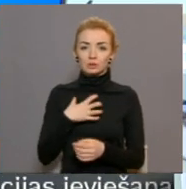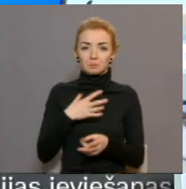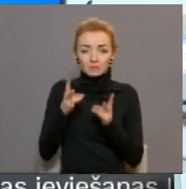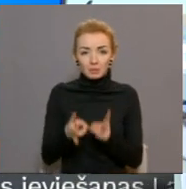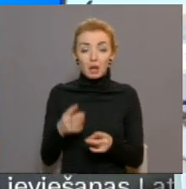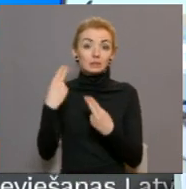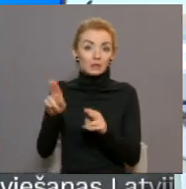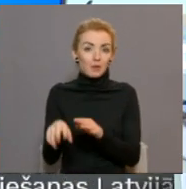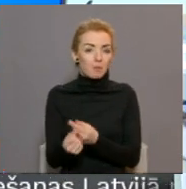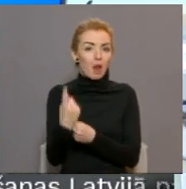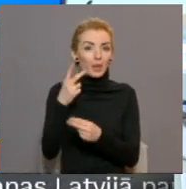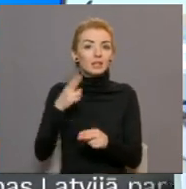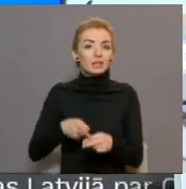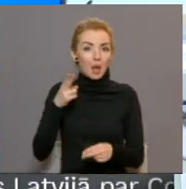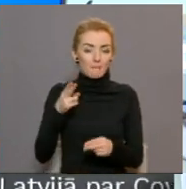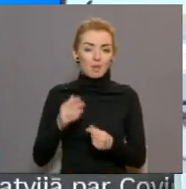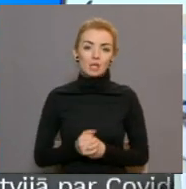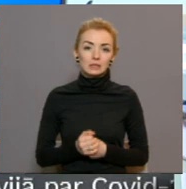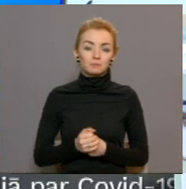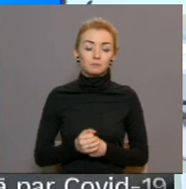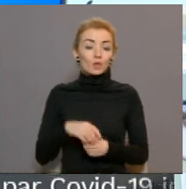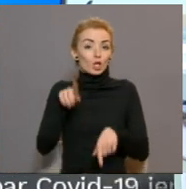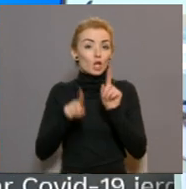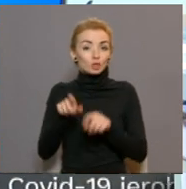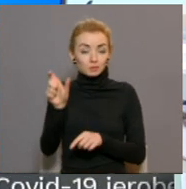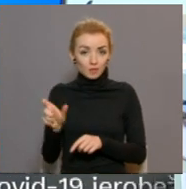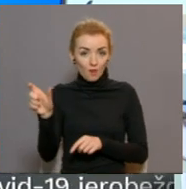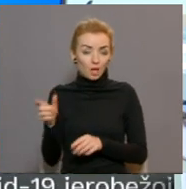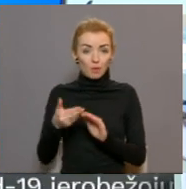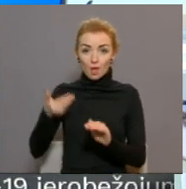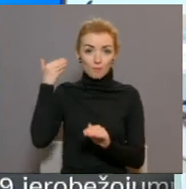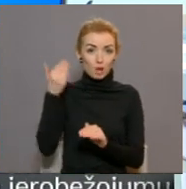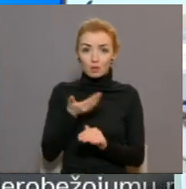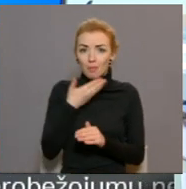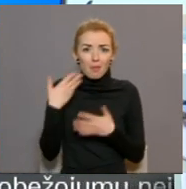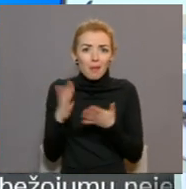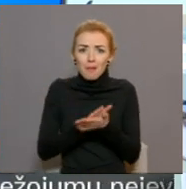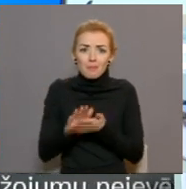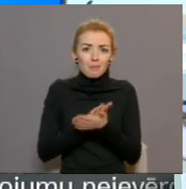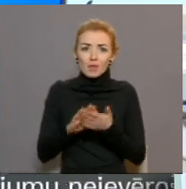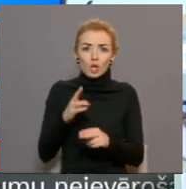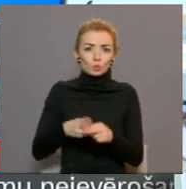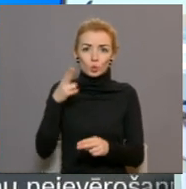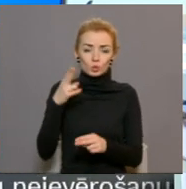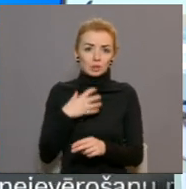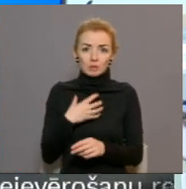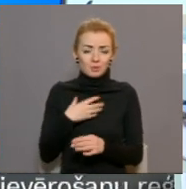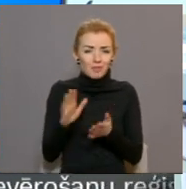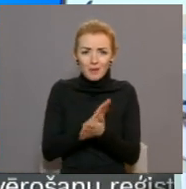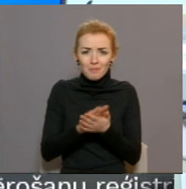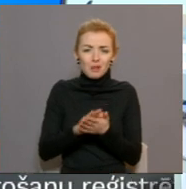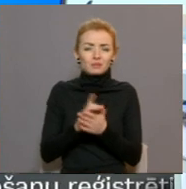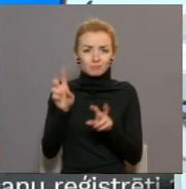diabēts. Dažiem cilvēkiem, pārslimošiem, viņiem agrāk nav bijis cukurdiabēts, nevis viņi tikai neizmeklē, bet nu nav bijis,